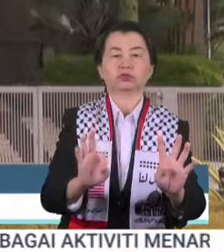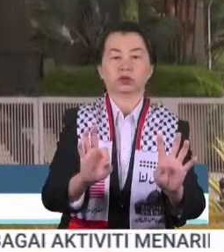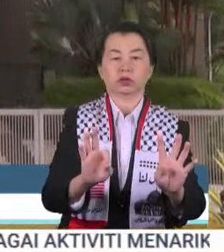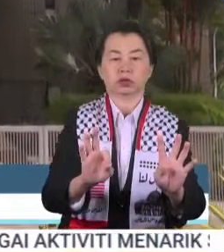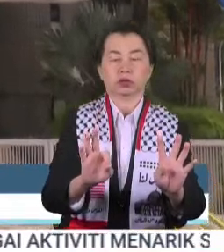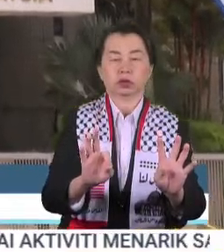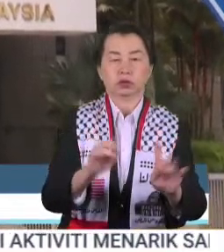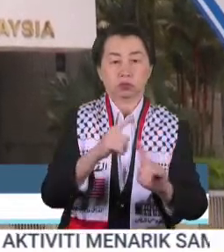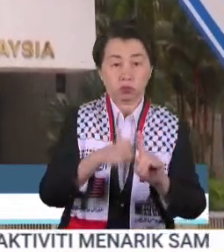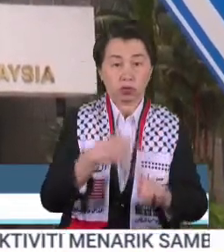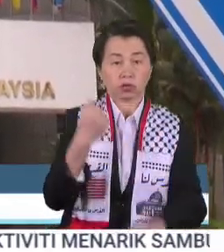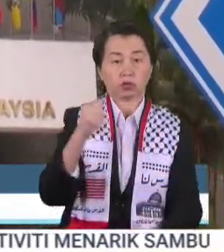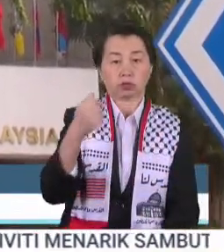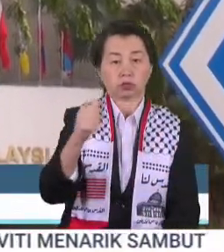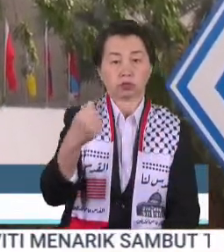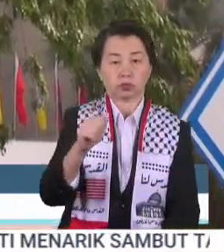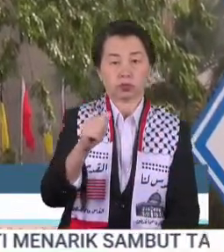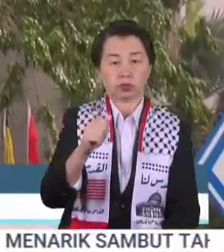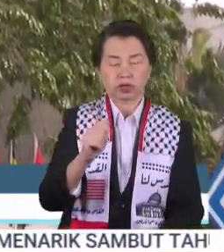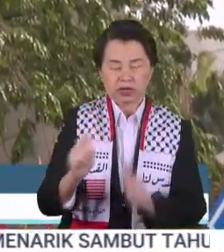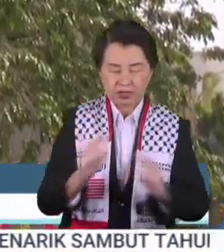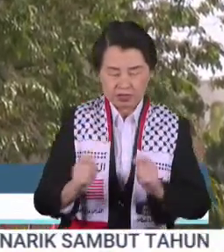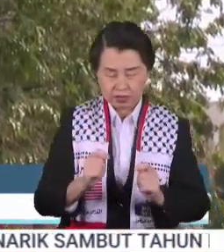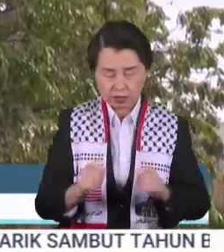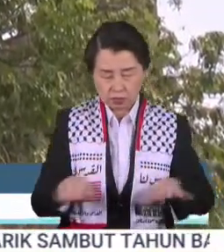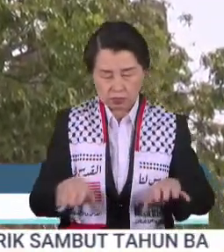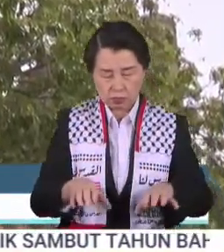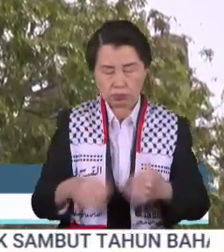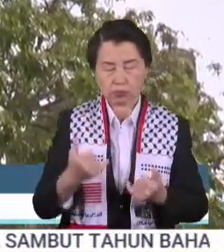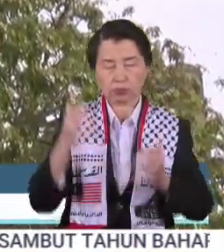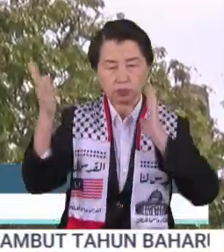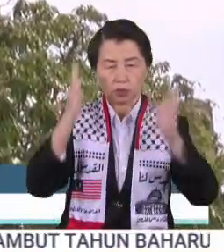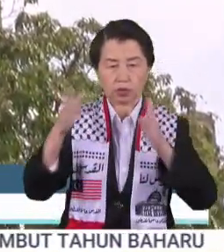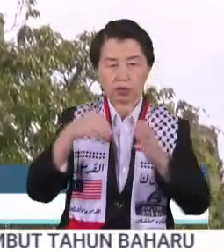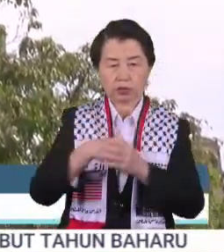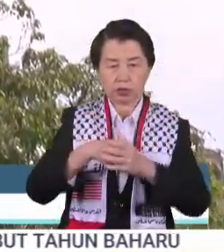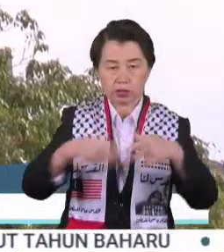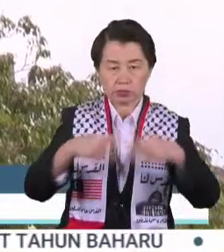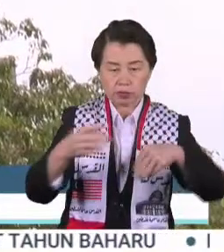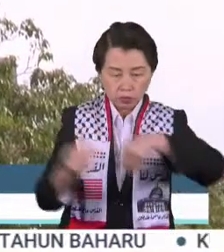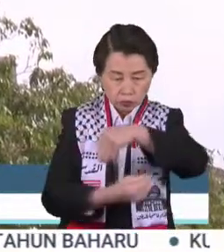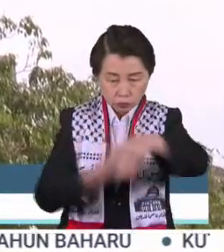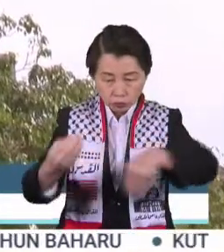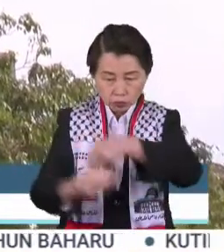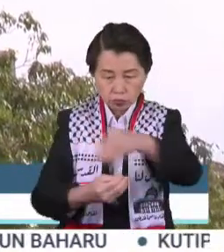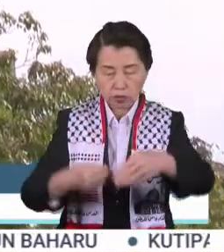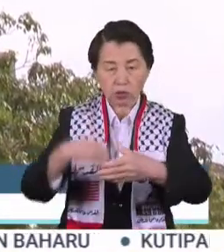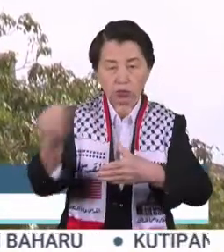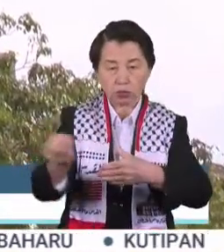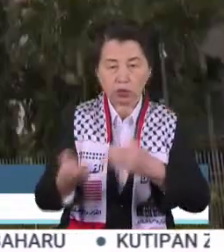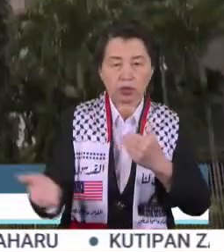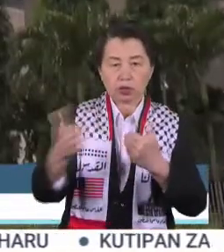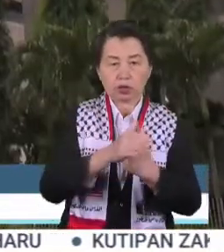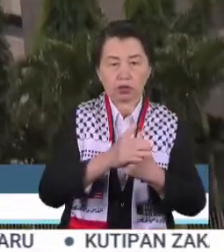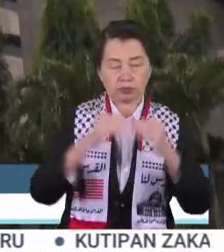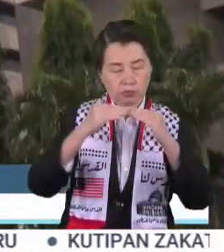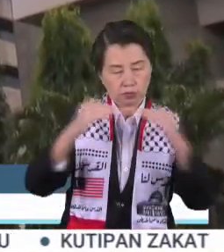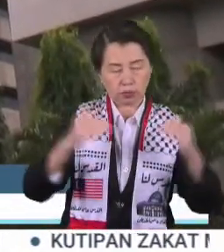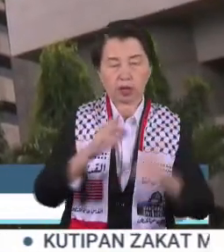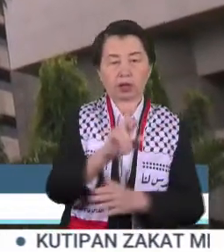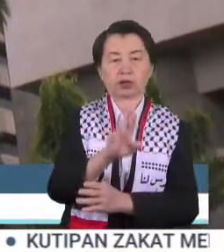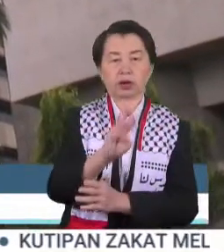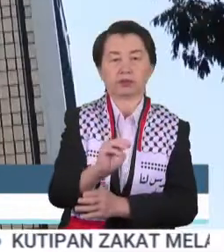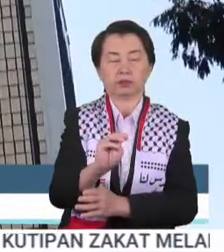4.79 Oktober lalu. Tindakan strategik Bank Negara Malaysia dalam pasaran pertukaran asing kembali menstabilkan